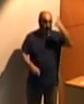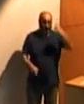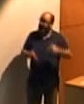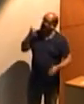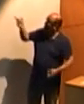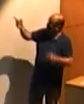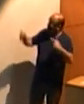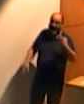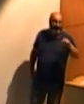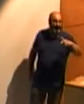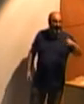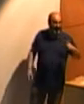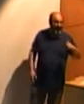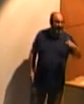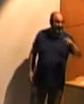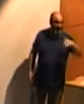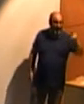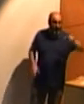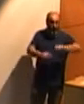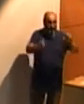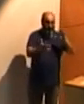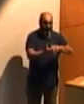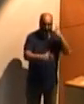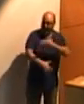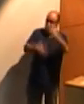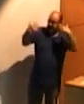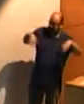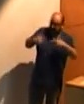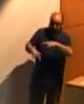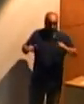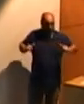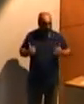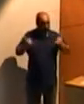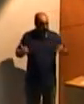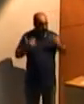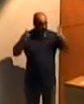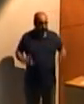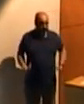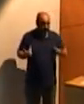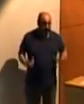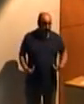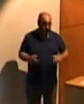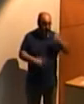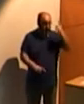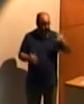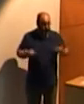de grands journaux américains donc voilà est-ce que finalement est ce que c'est ça joue à dieu voilà donc cette raison industriels